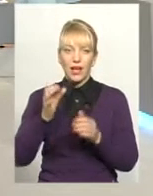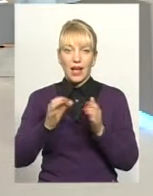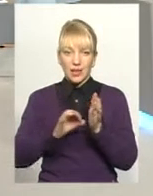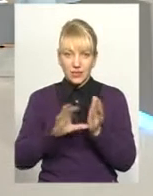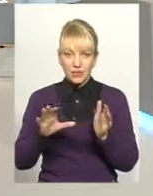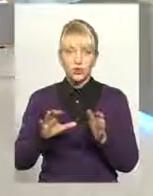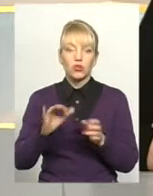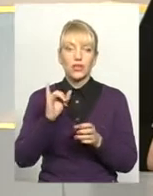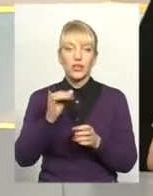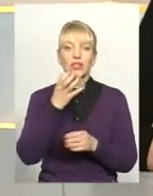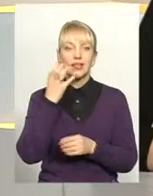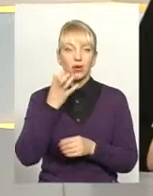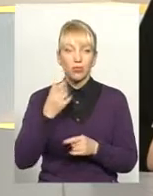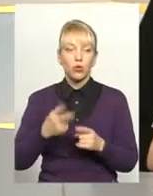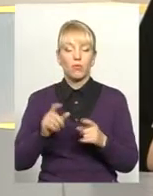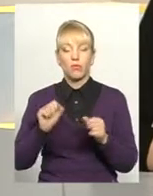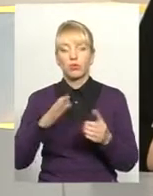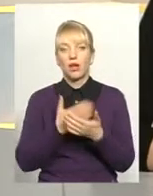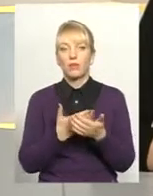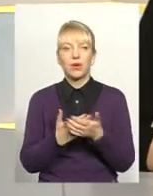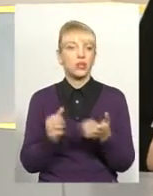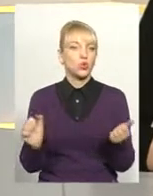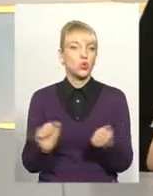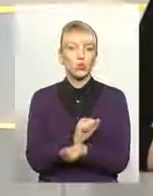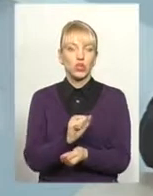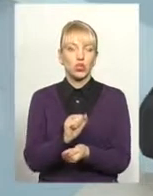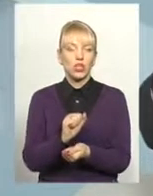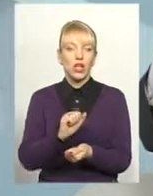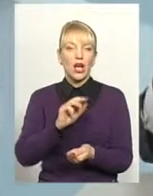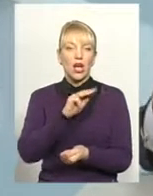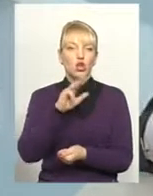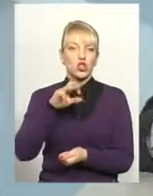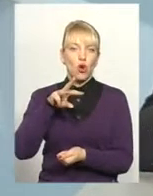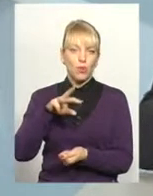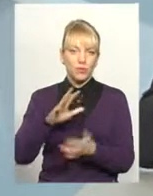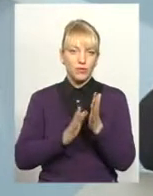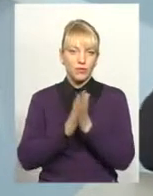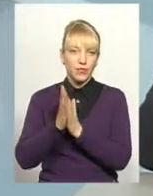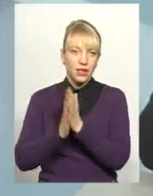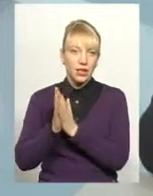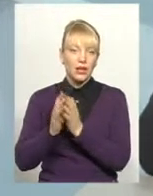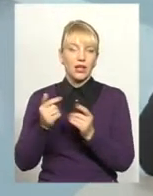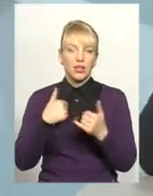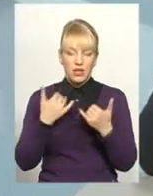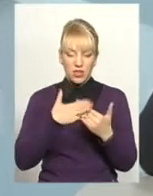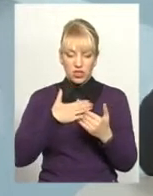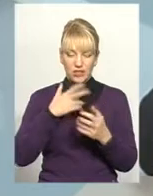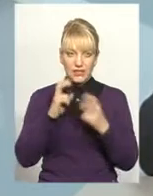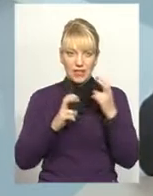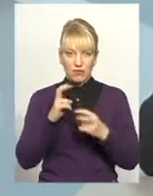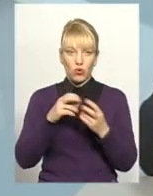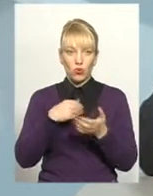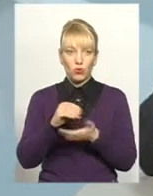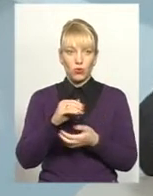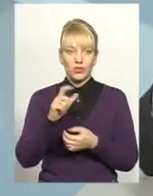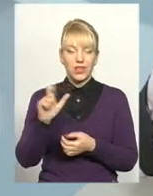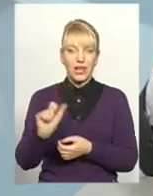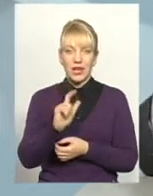можна для сушіння, скажімо, того ж самого жому. Сьогодні наші цукрові заводи купують жом, тобто купують